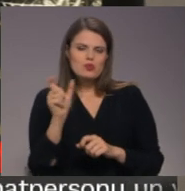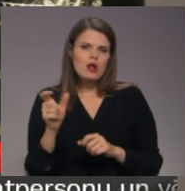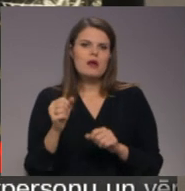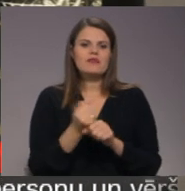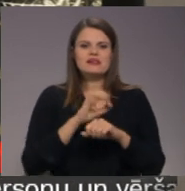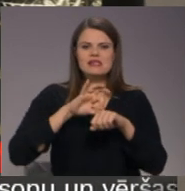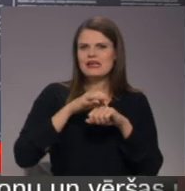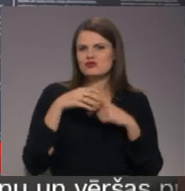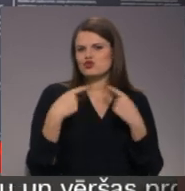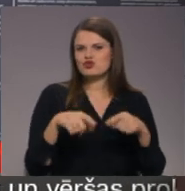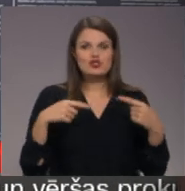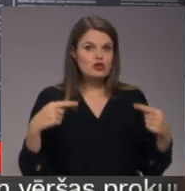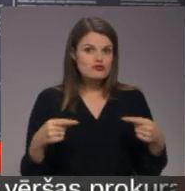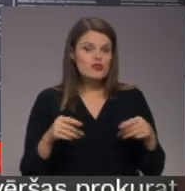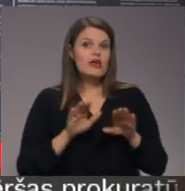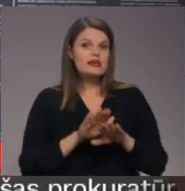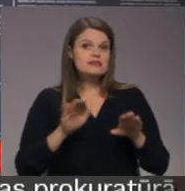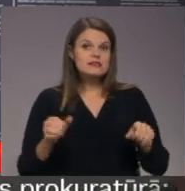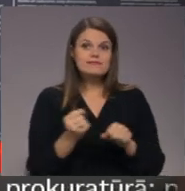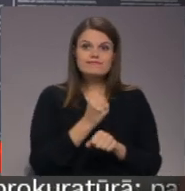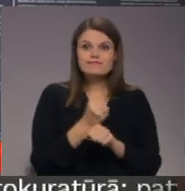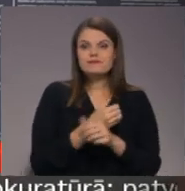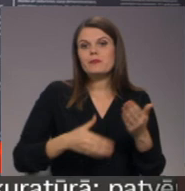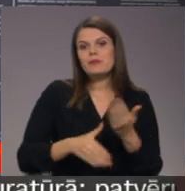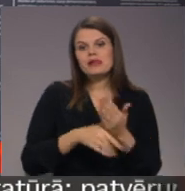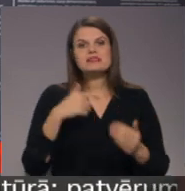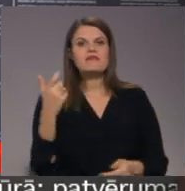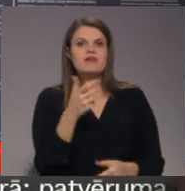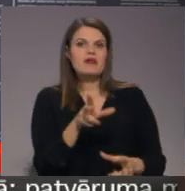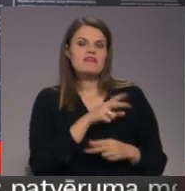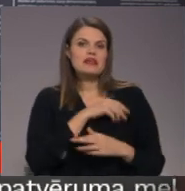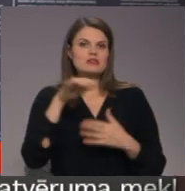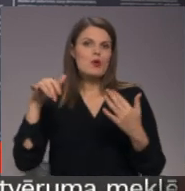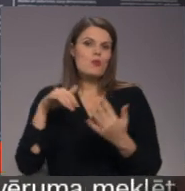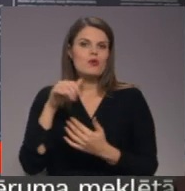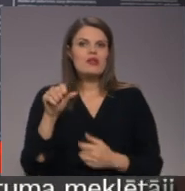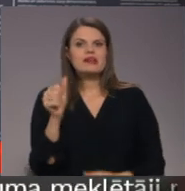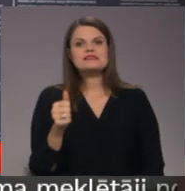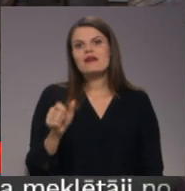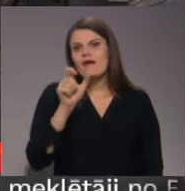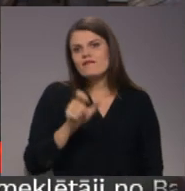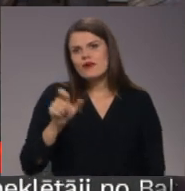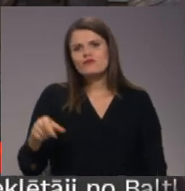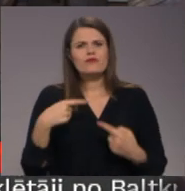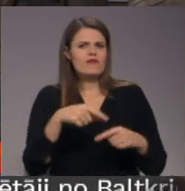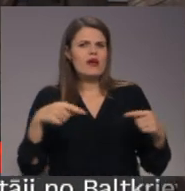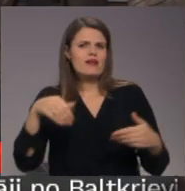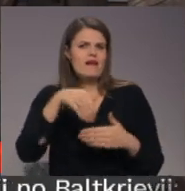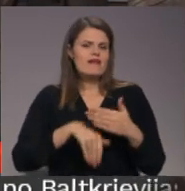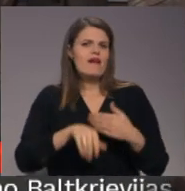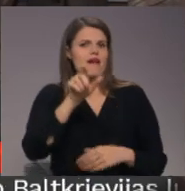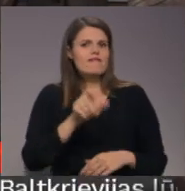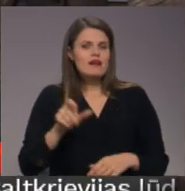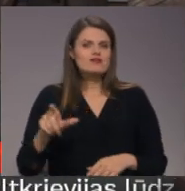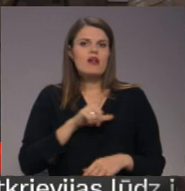gan ļoti daudz ko. Izstādes tapšanā palīdzējuši filmas Dvēseļu putenis veidotāji, vairāki vēsturnieki, Latvijas kara,